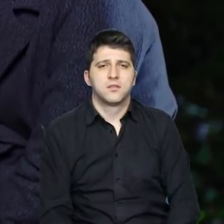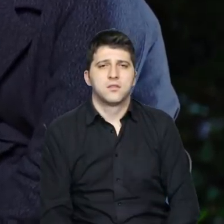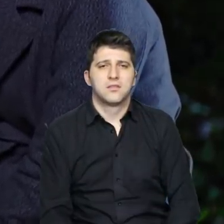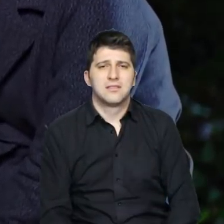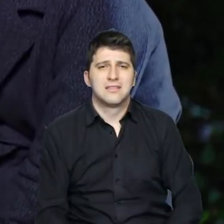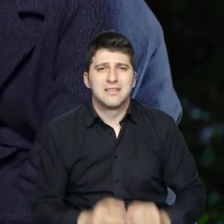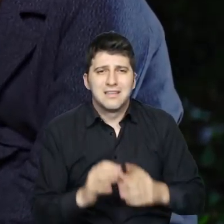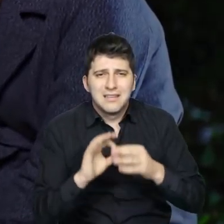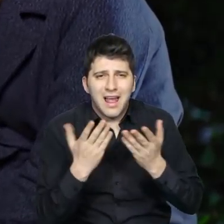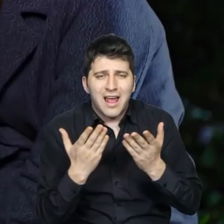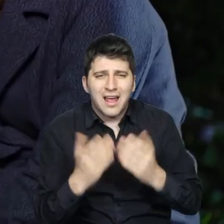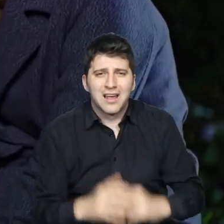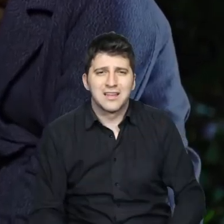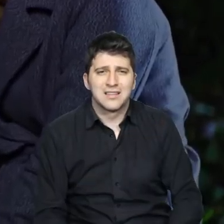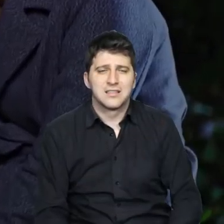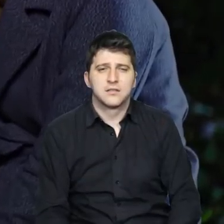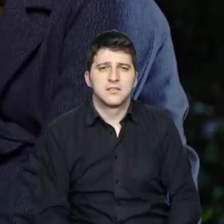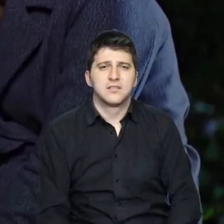Ne?